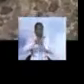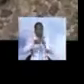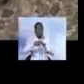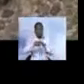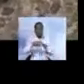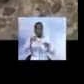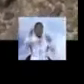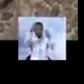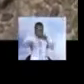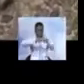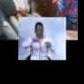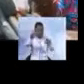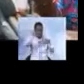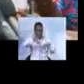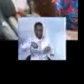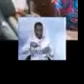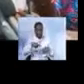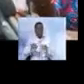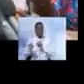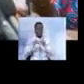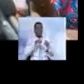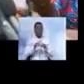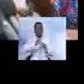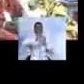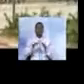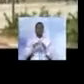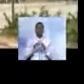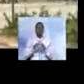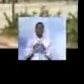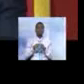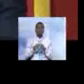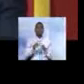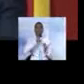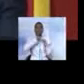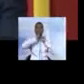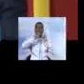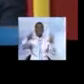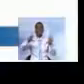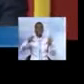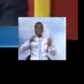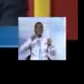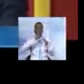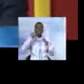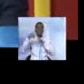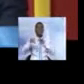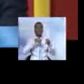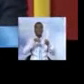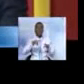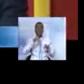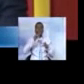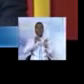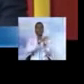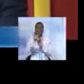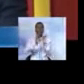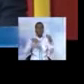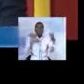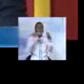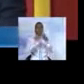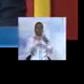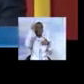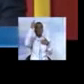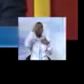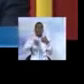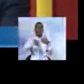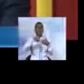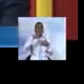vient, se fait questionner par la commission. Rien de ce qui sera fait ne doit être interprété contre qui que